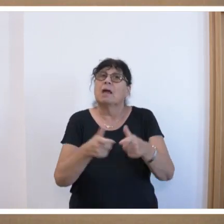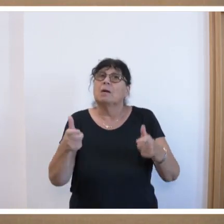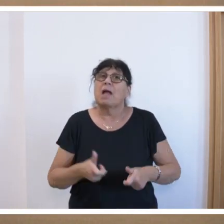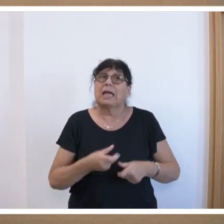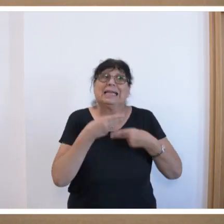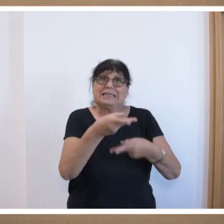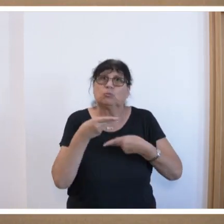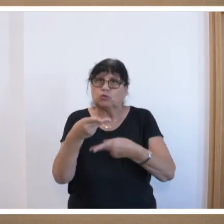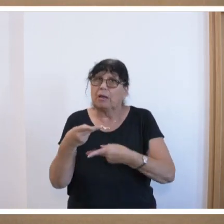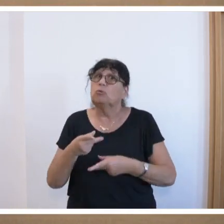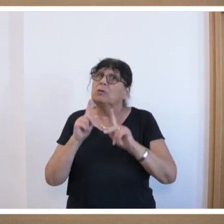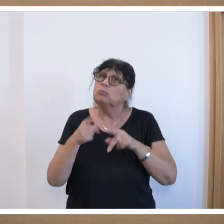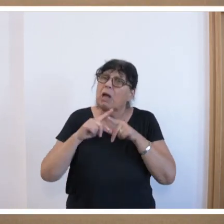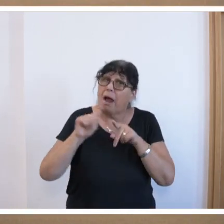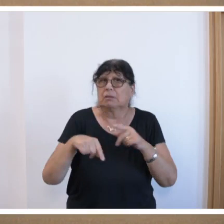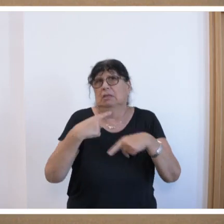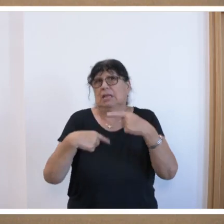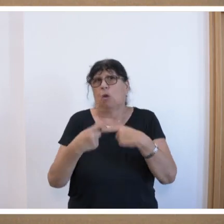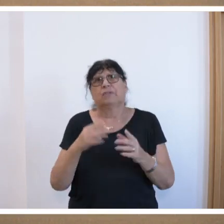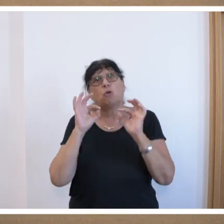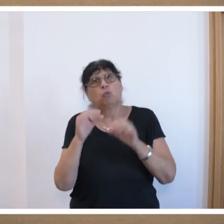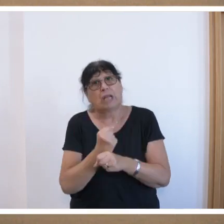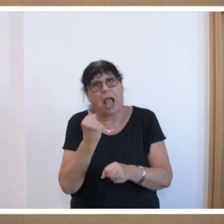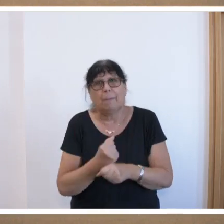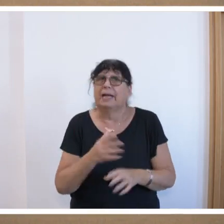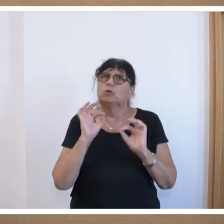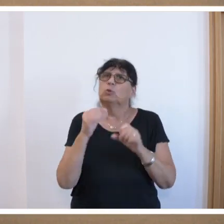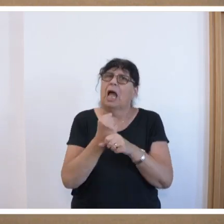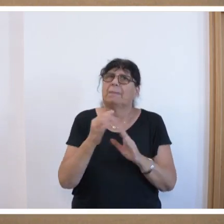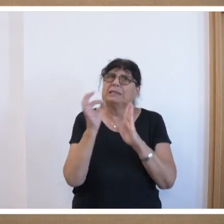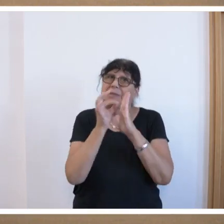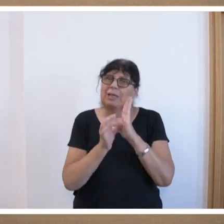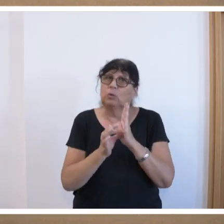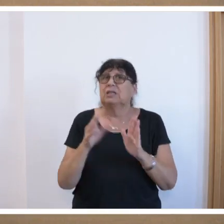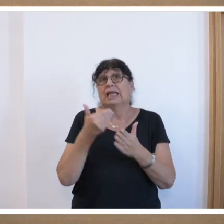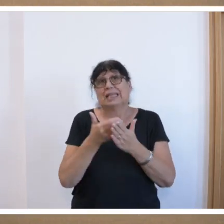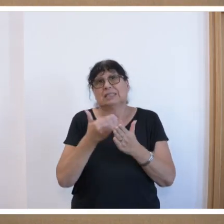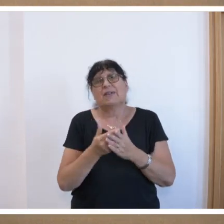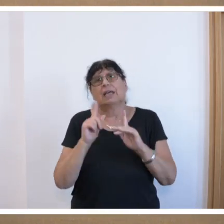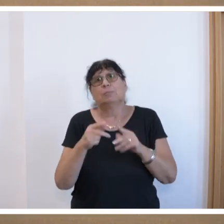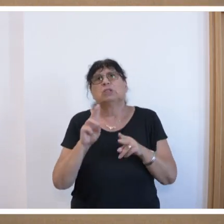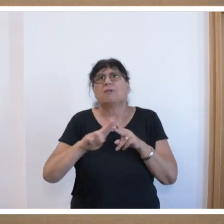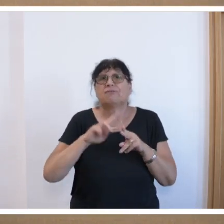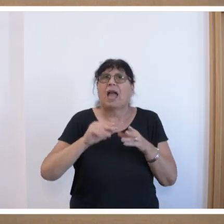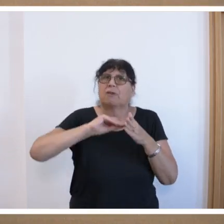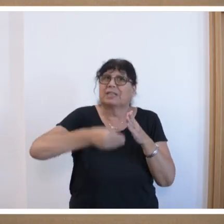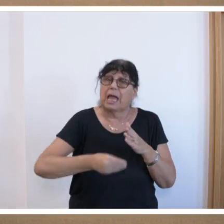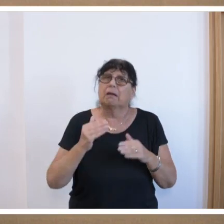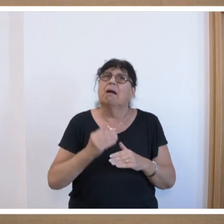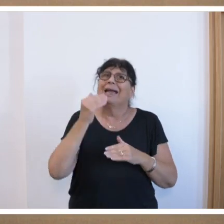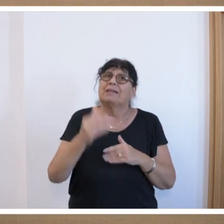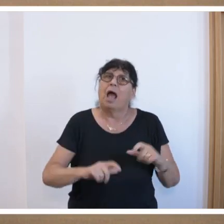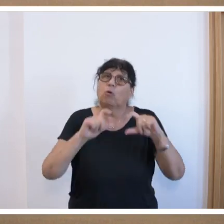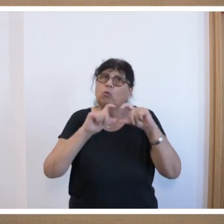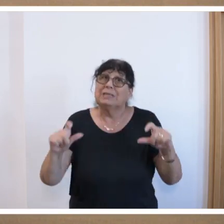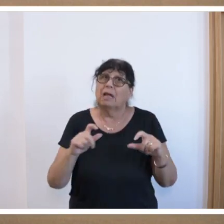Paketzustellung muss auch anders gehen, und zwar mit guter Arbeit und guten Arbeitsbedingungen. Daher müssen Werkverträge und Nachunternehmerketten in